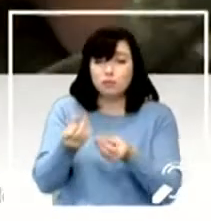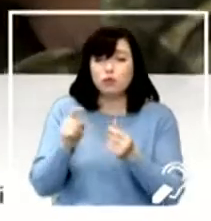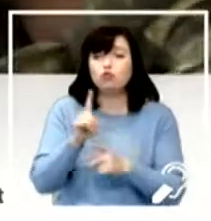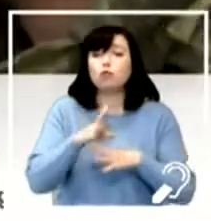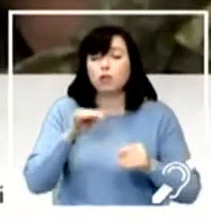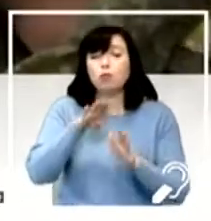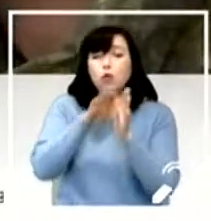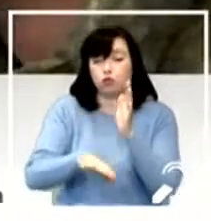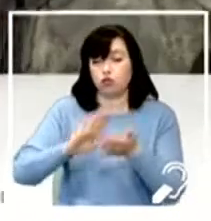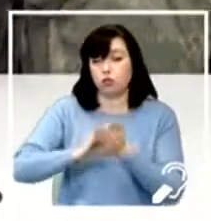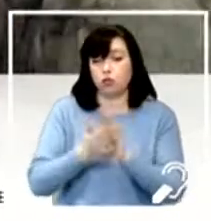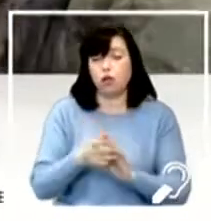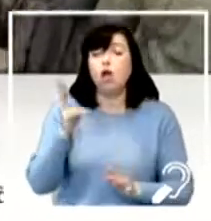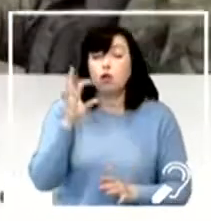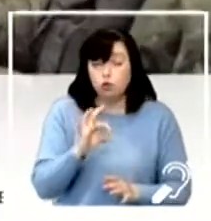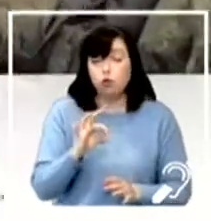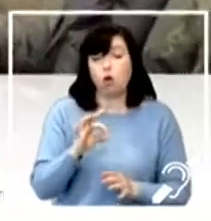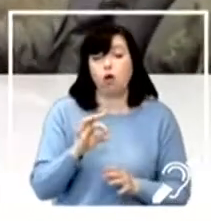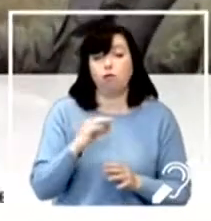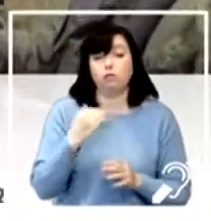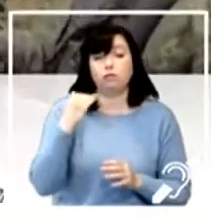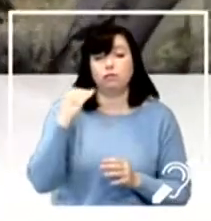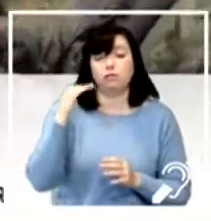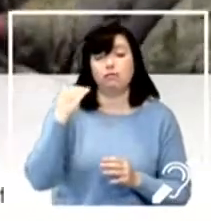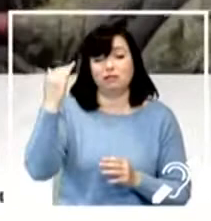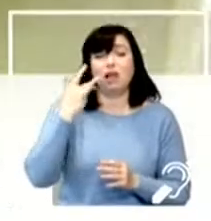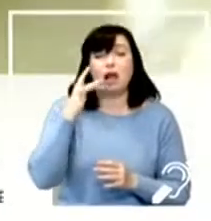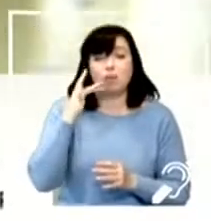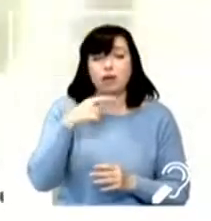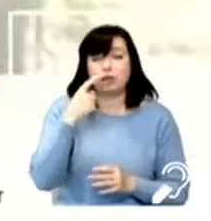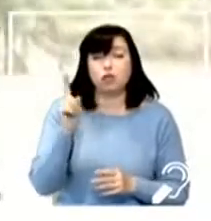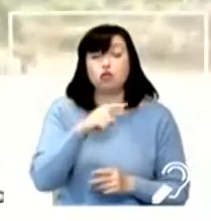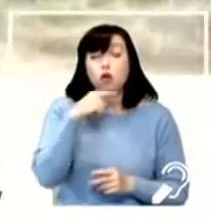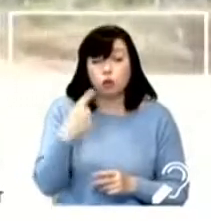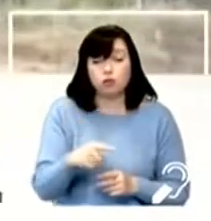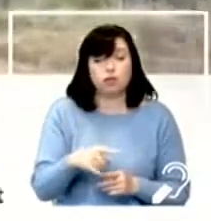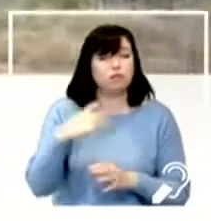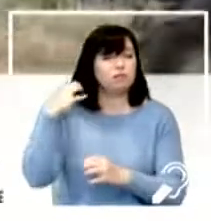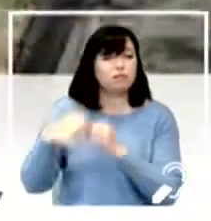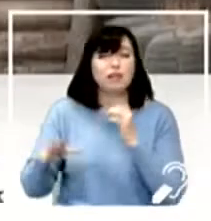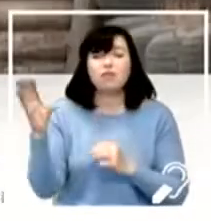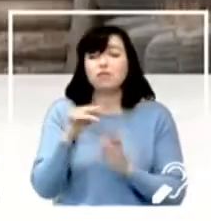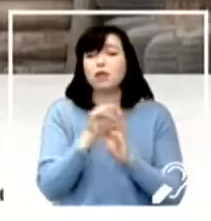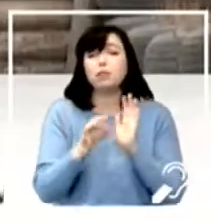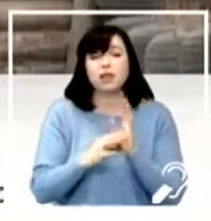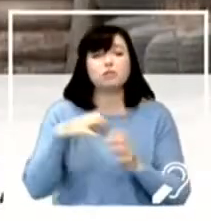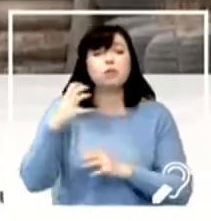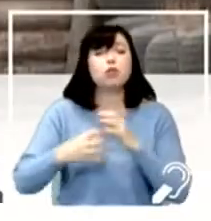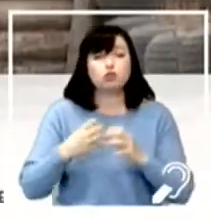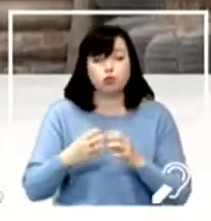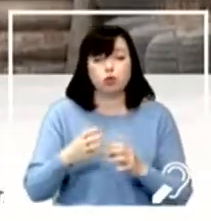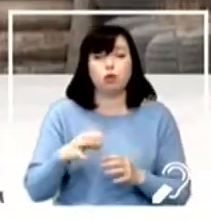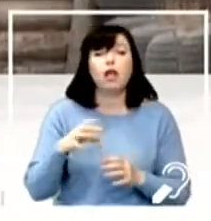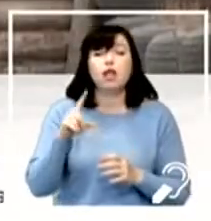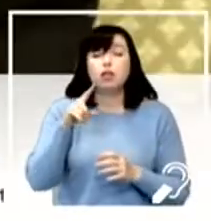a conflictului. Totuși, consilierul pentru securitate națională, Jake Sullivan, a declarat că Rusia a ignorat toate principiile internaționale prin